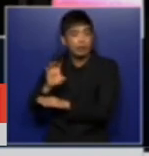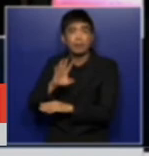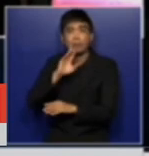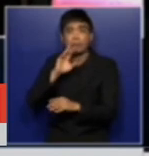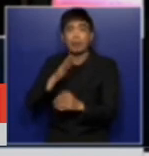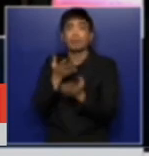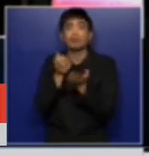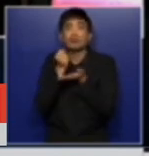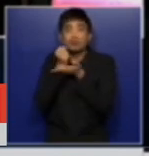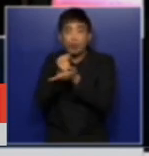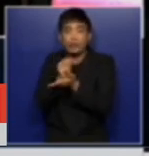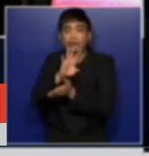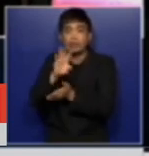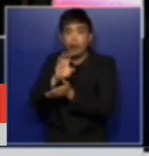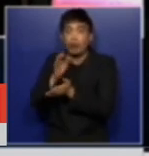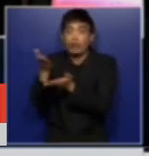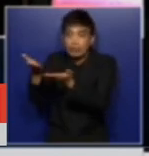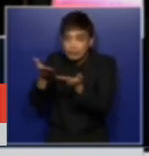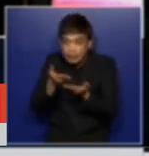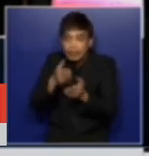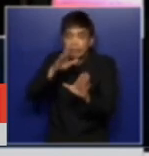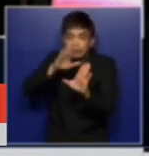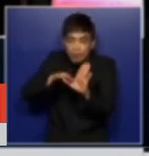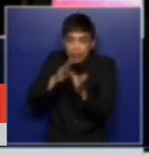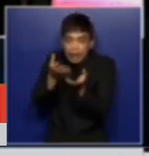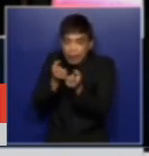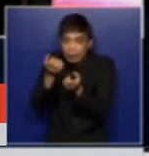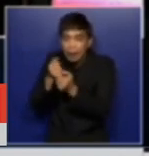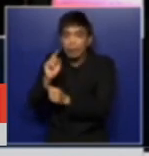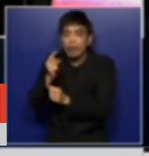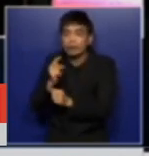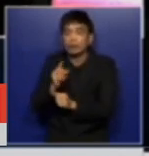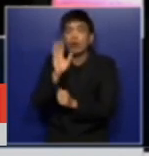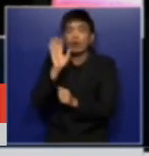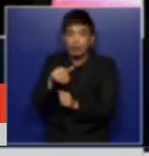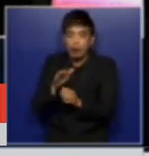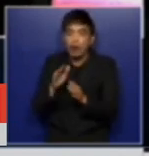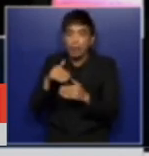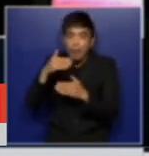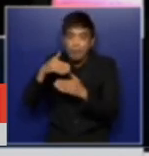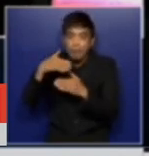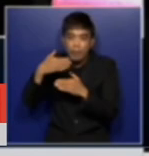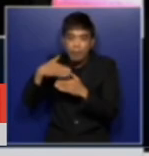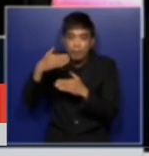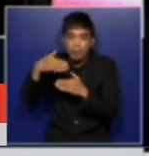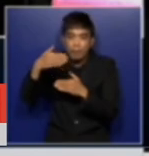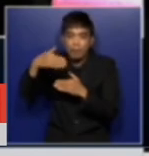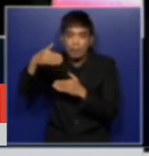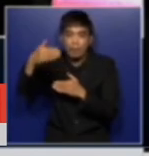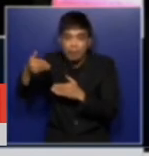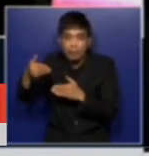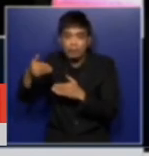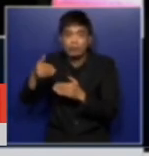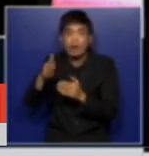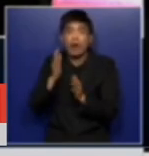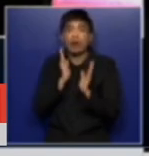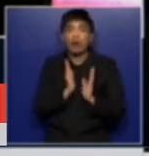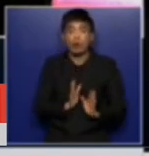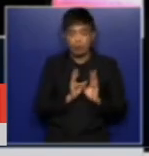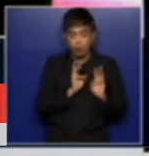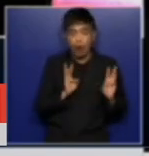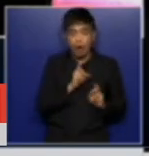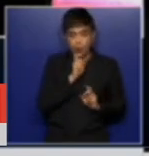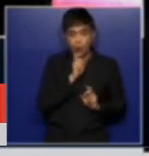มาทันทีนะก็คงจะต้องทยอยขึ้นมาลักษณะนี้ก็คงจะมีคนว่างงานมากขึ้นนะ